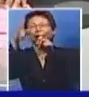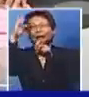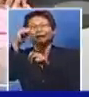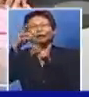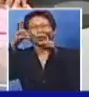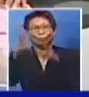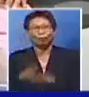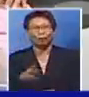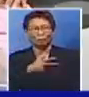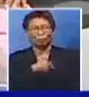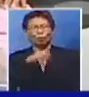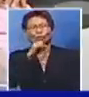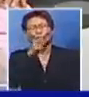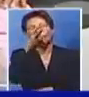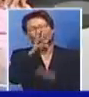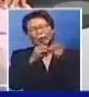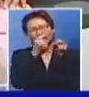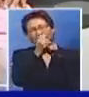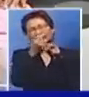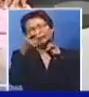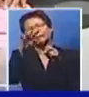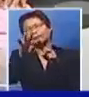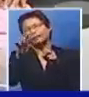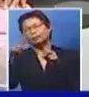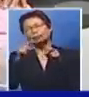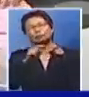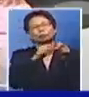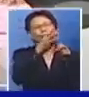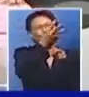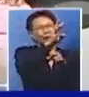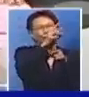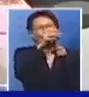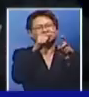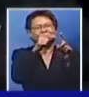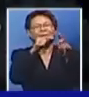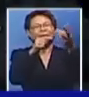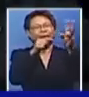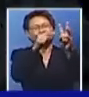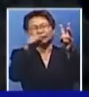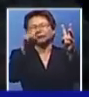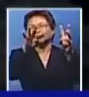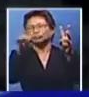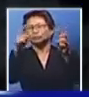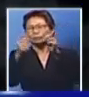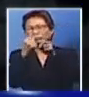warga Indonesia berusia 16 hingga 41 tahun.